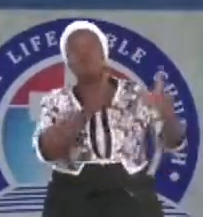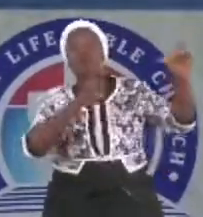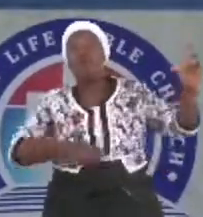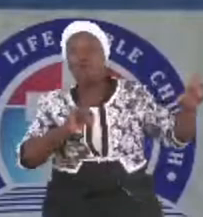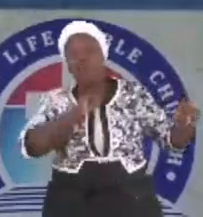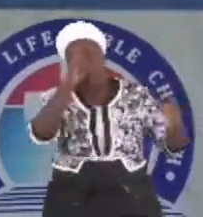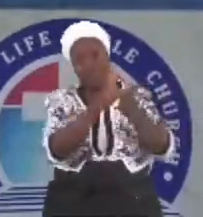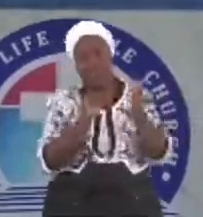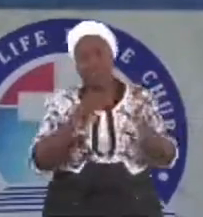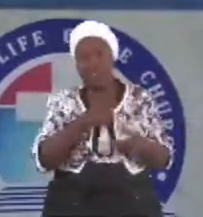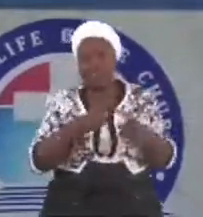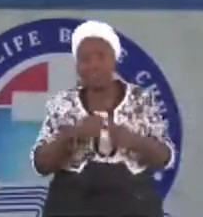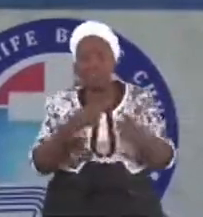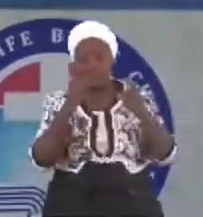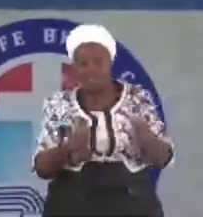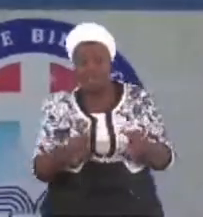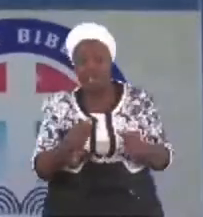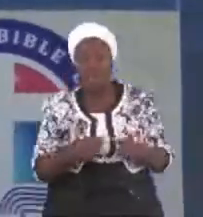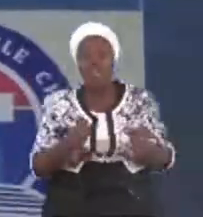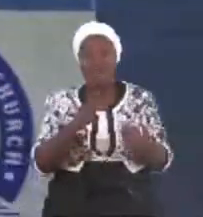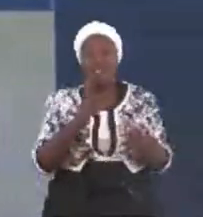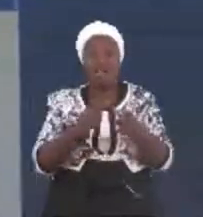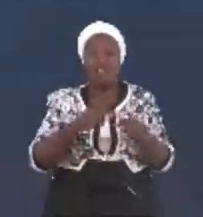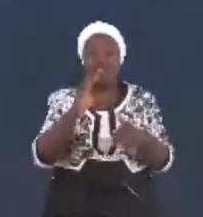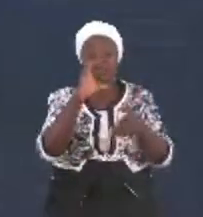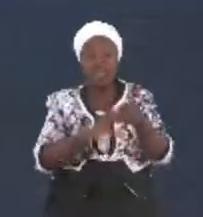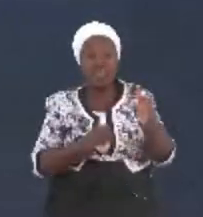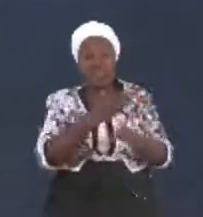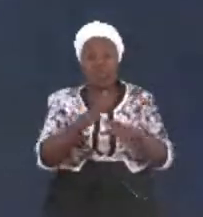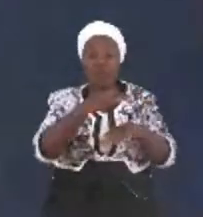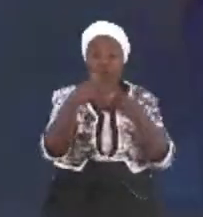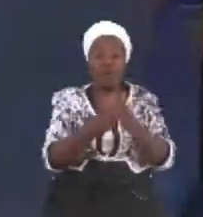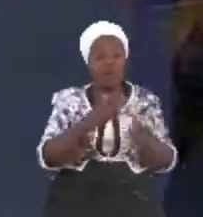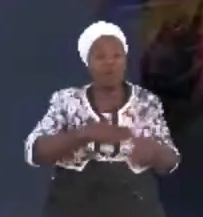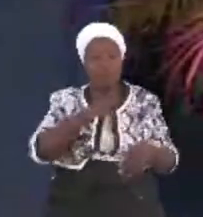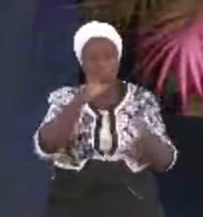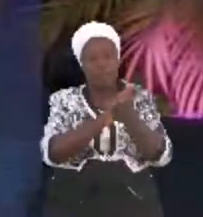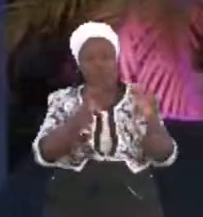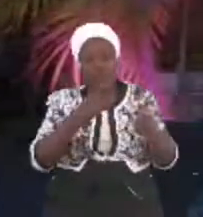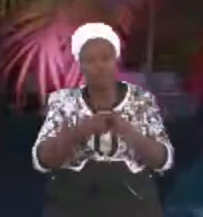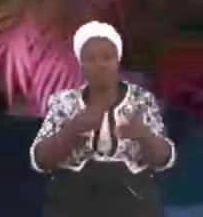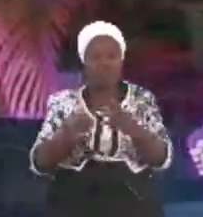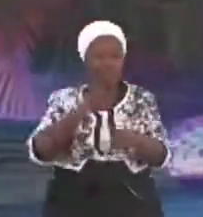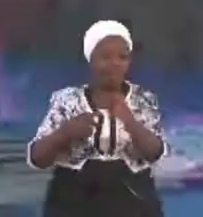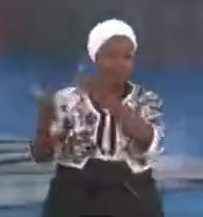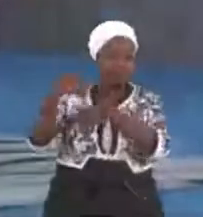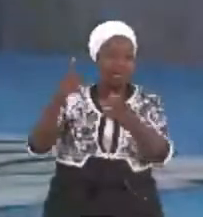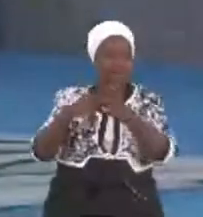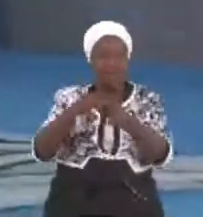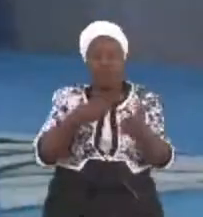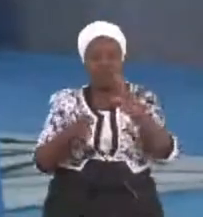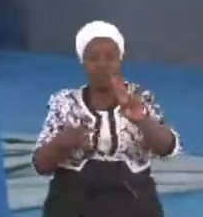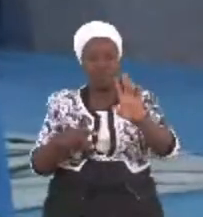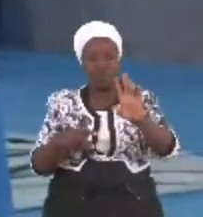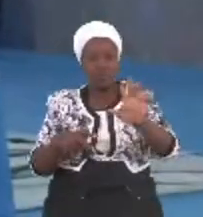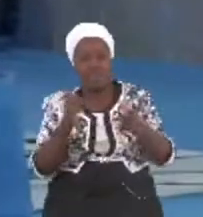crois. Et il a effacé toute mon incrédulité du passé. Verset 25,